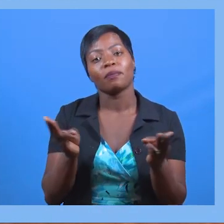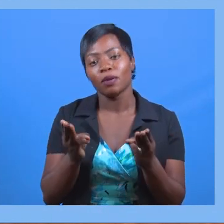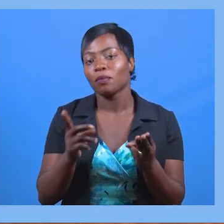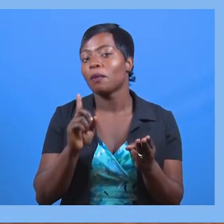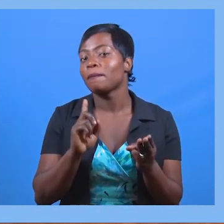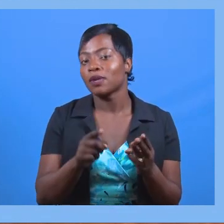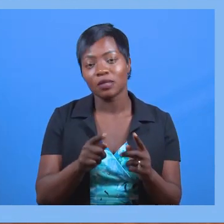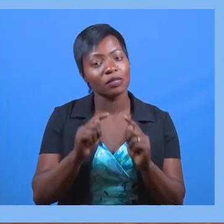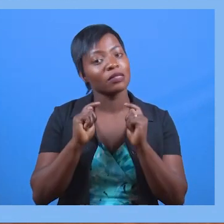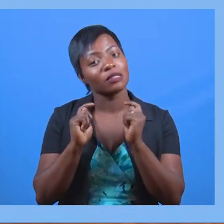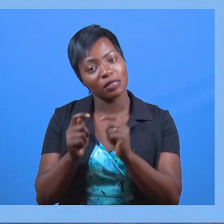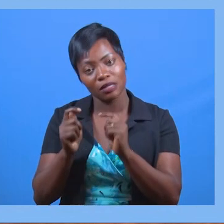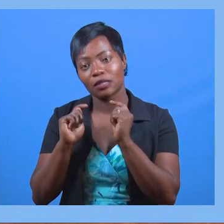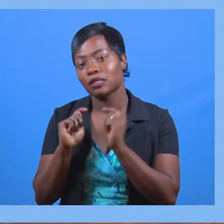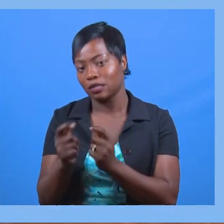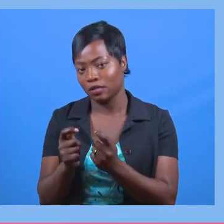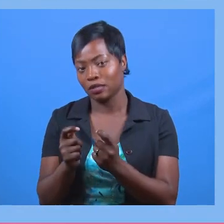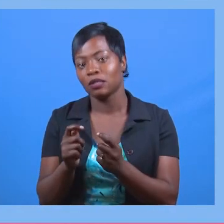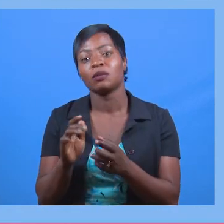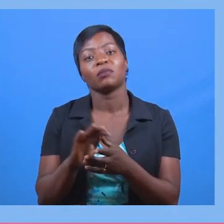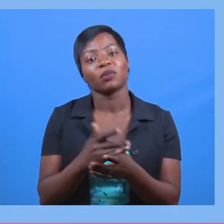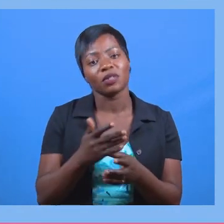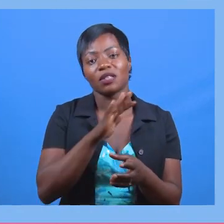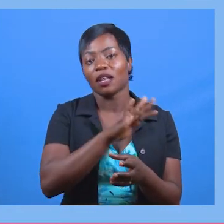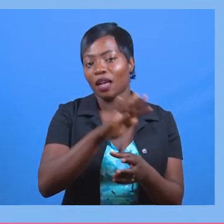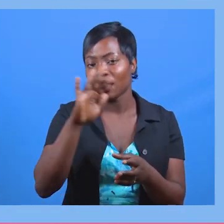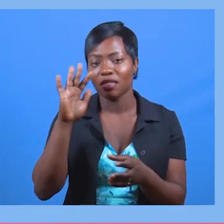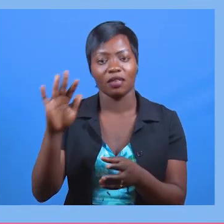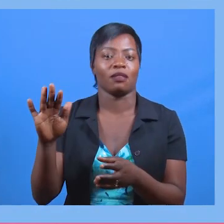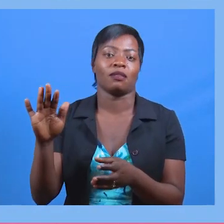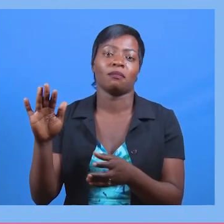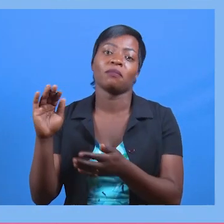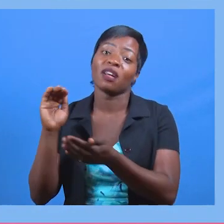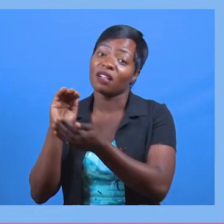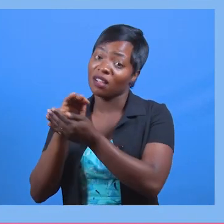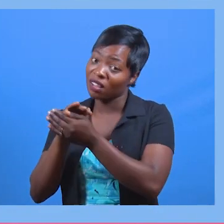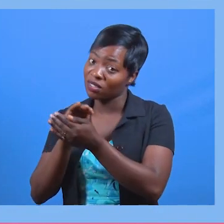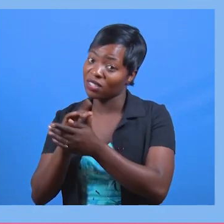Nekuti dzimwe tsika dzatakuteedzera hadziratidze kuremekedza.